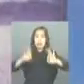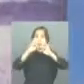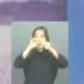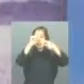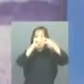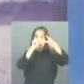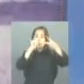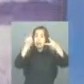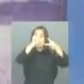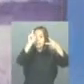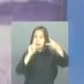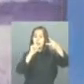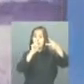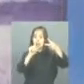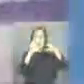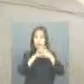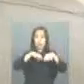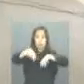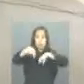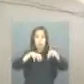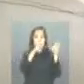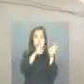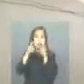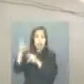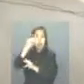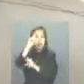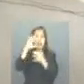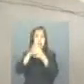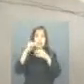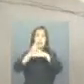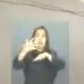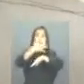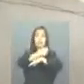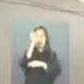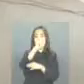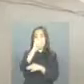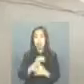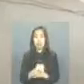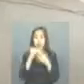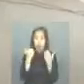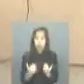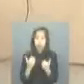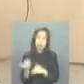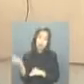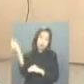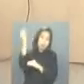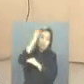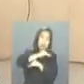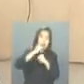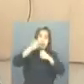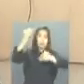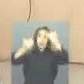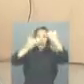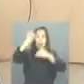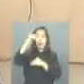ามถึงแนวทางการจัดการต่อพรรคการเมืองที่จะมาร่วมเวทีในวันนี้ด้วยค่ะซึ่งบรรยากาศตลอดทั้งวันนี้นะคะจะถูกถ่ายทอดส